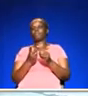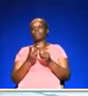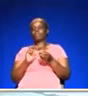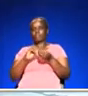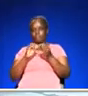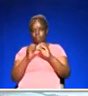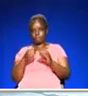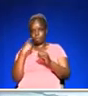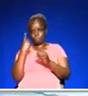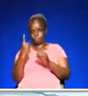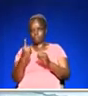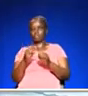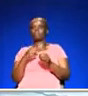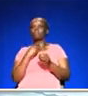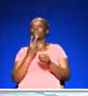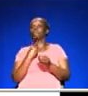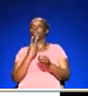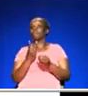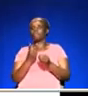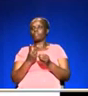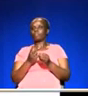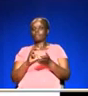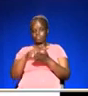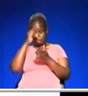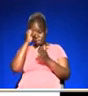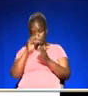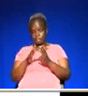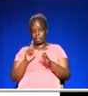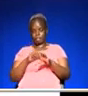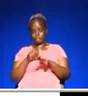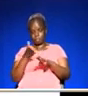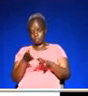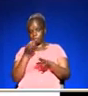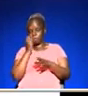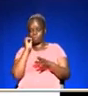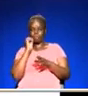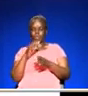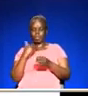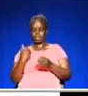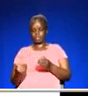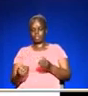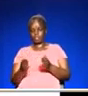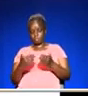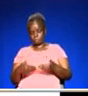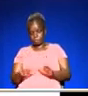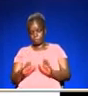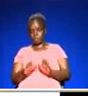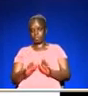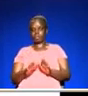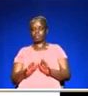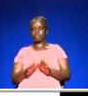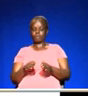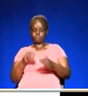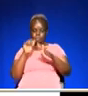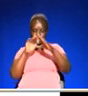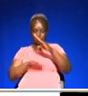Kipashio cha kwanza cha lugha ni sauti. Mwanafunzi, ukiwa pale nyumbani pengine mtoto mdogo amezaliwa hajafika umri wa mwaka